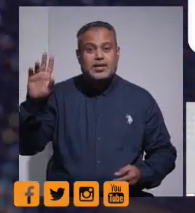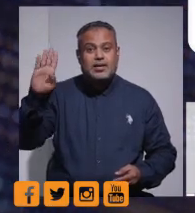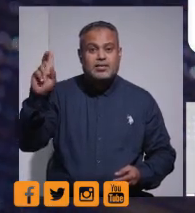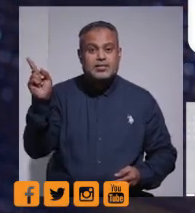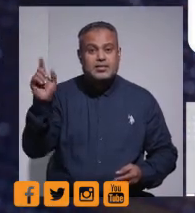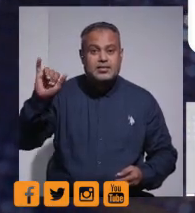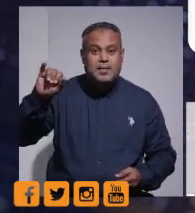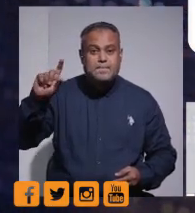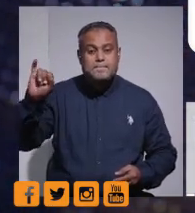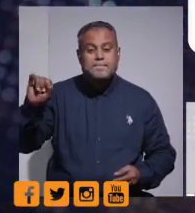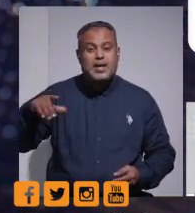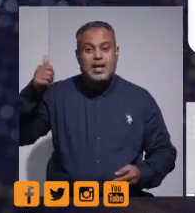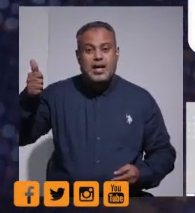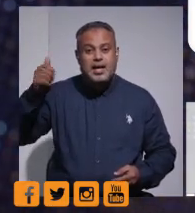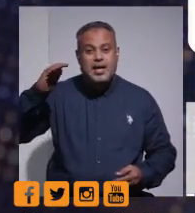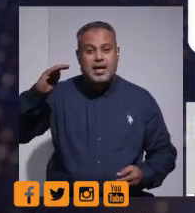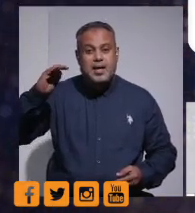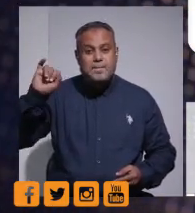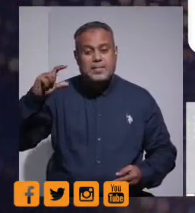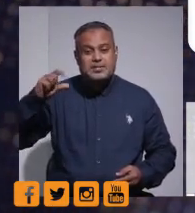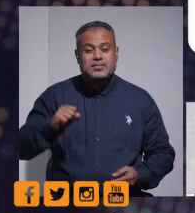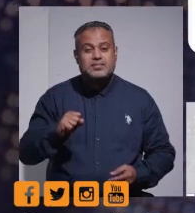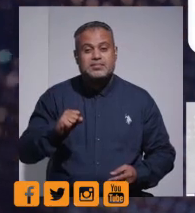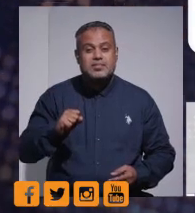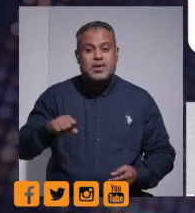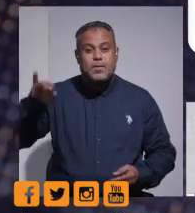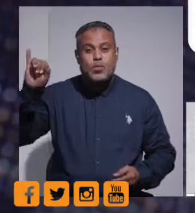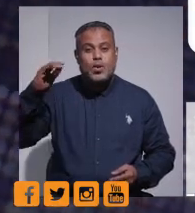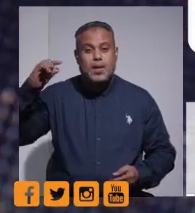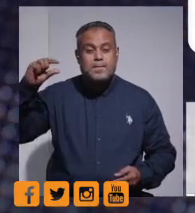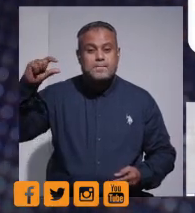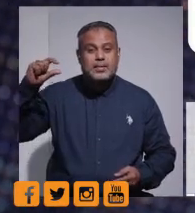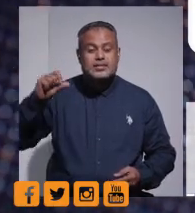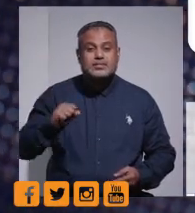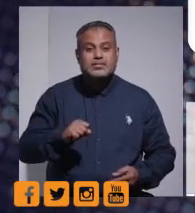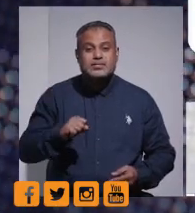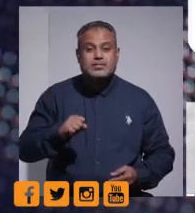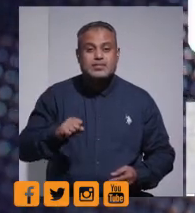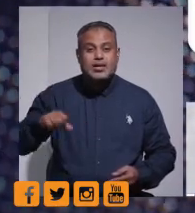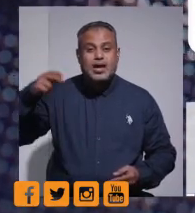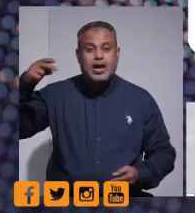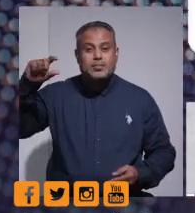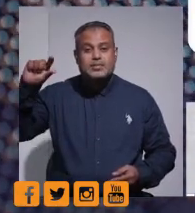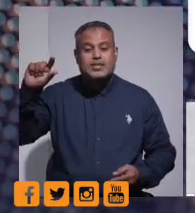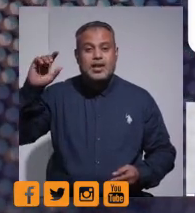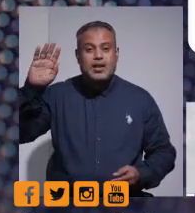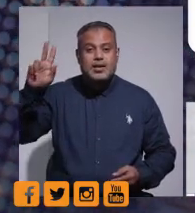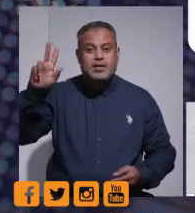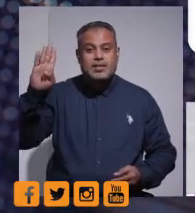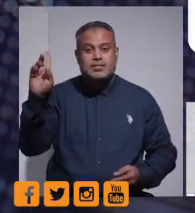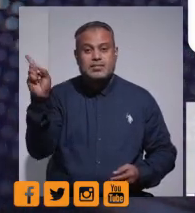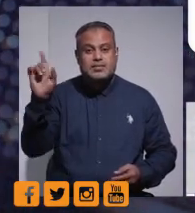احمد محمد عبد الغفار الحمودي محمد عبده اسعد العريقي عبد الكريم عبده شرف الحمادي